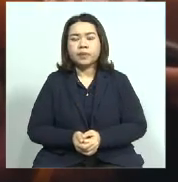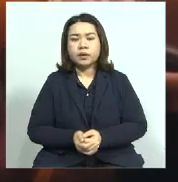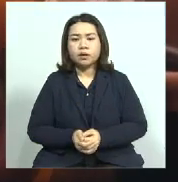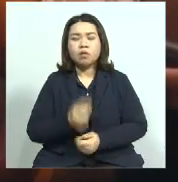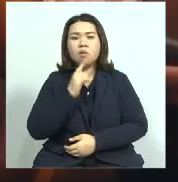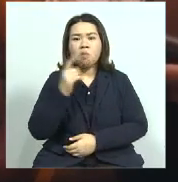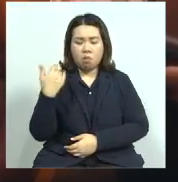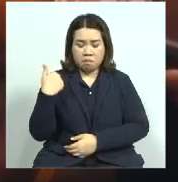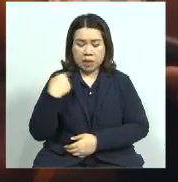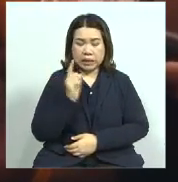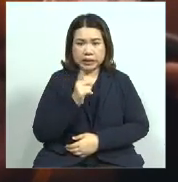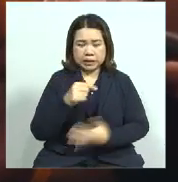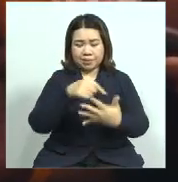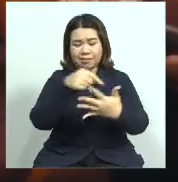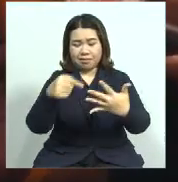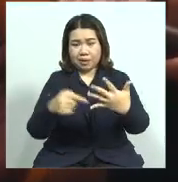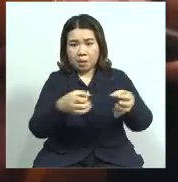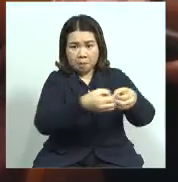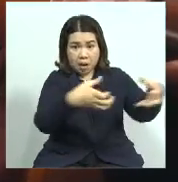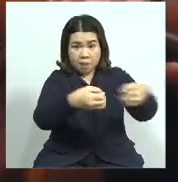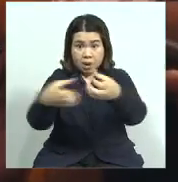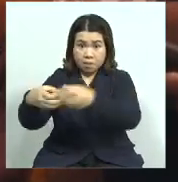ระเบิดมันระเบิด5จุดแล้วก็